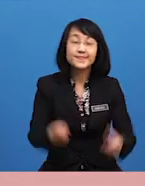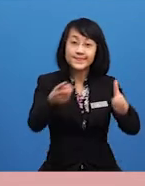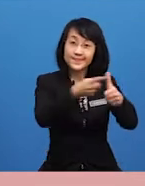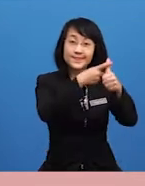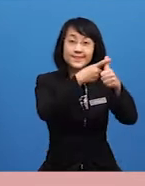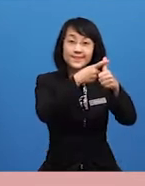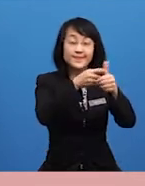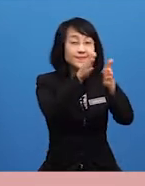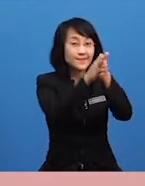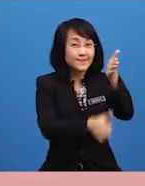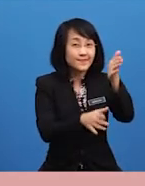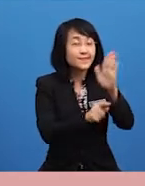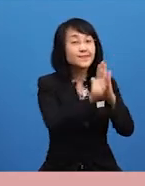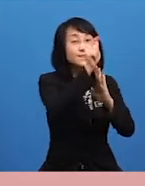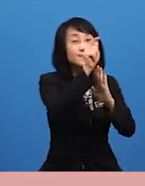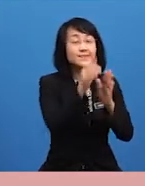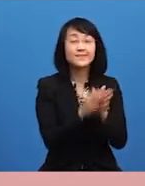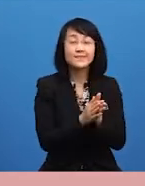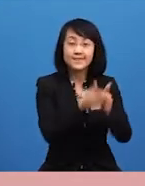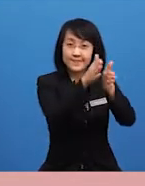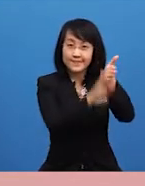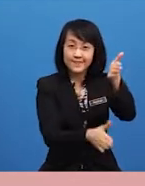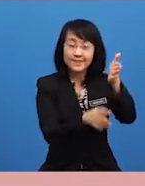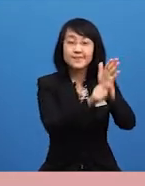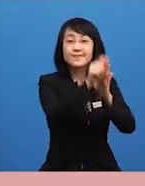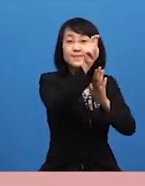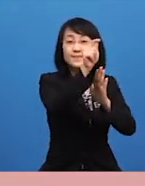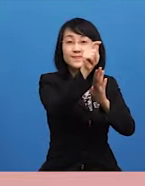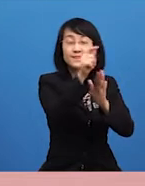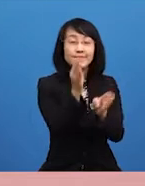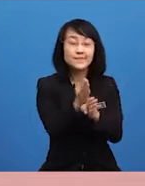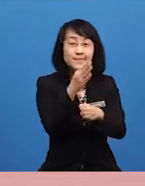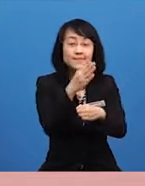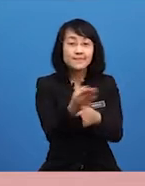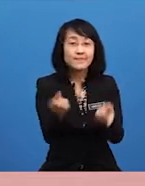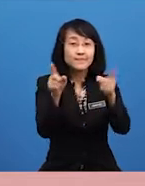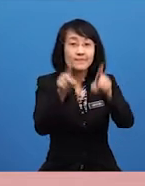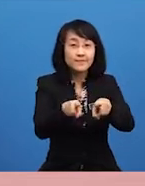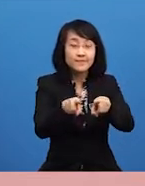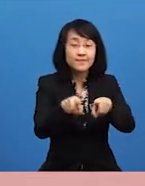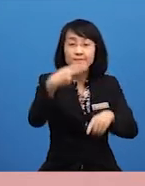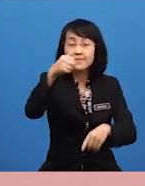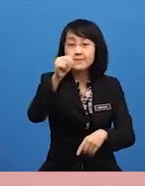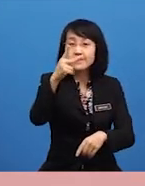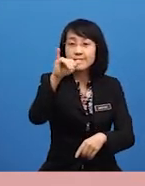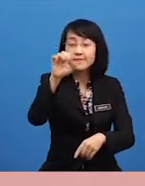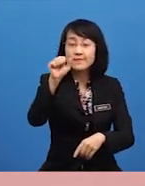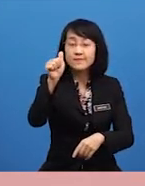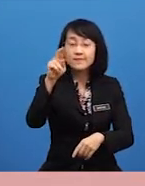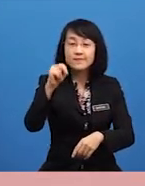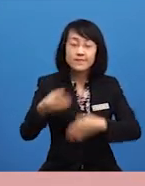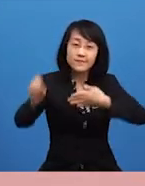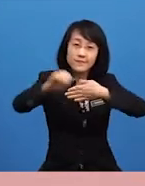Pertama, tebing tinggi. Tebing tinggi terbentuk akibat hakisan ombak